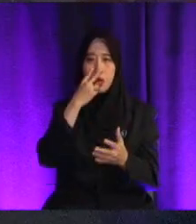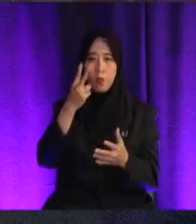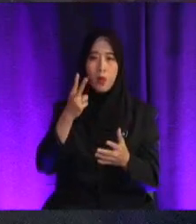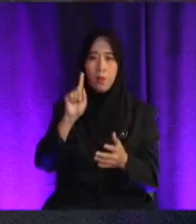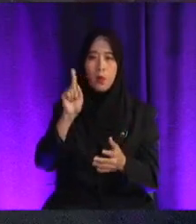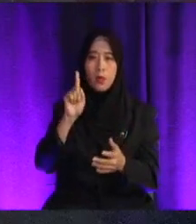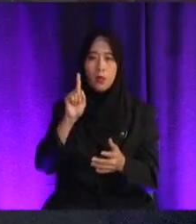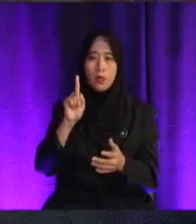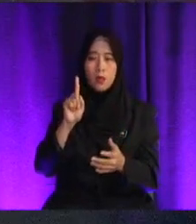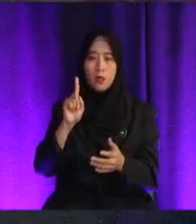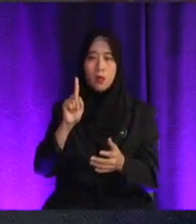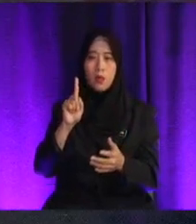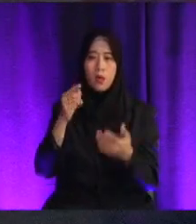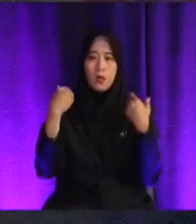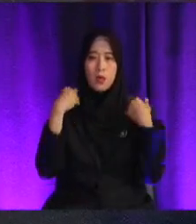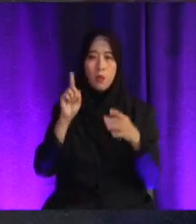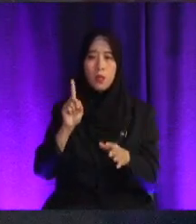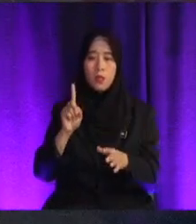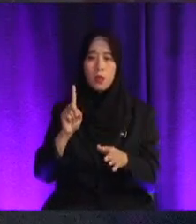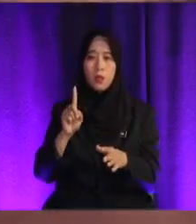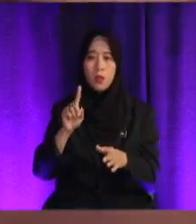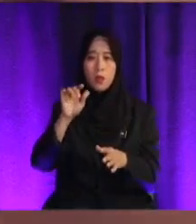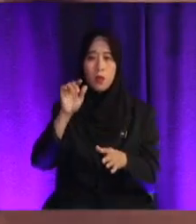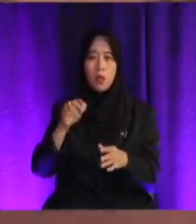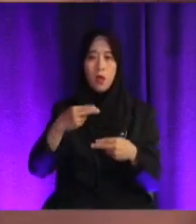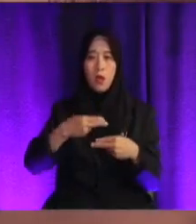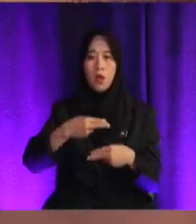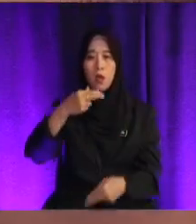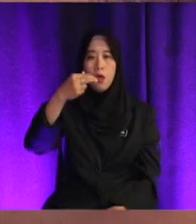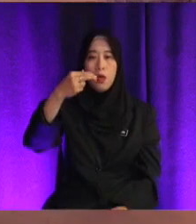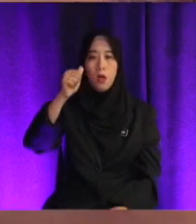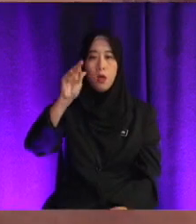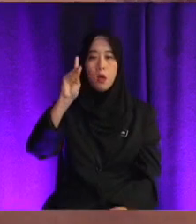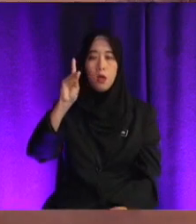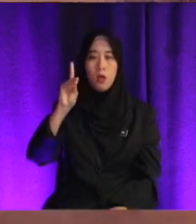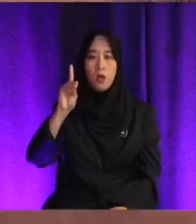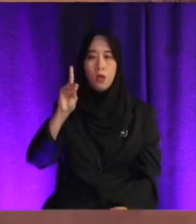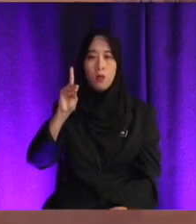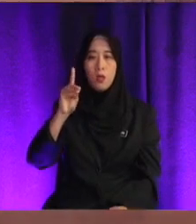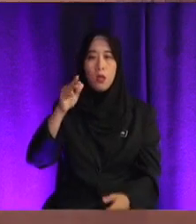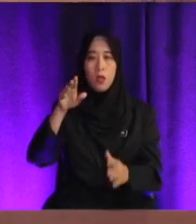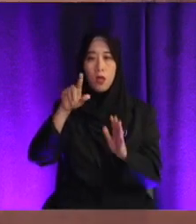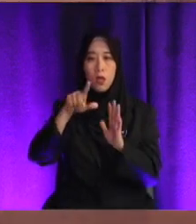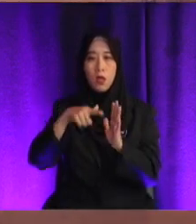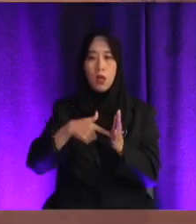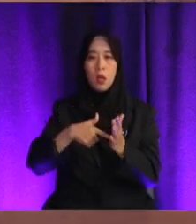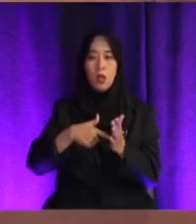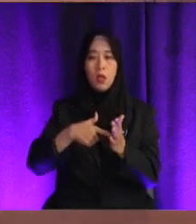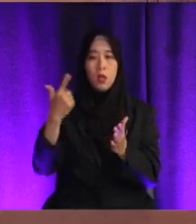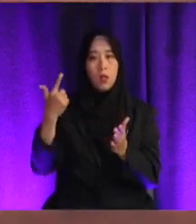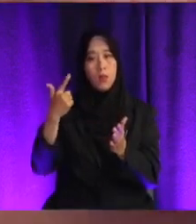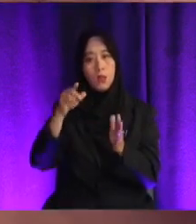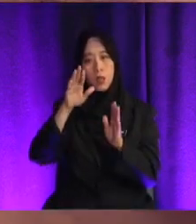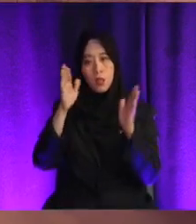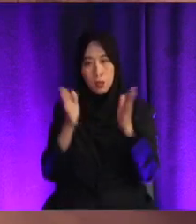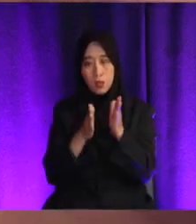mana sebenarnya cikgu yang jernih ni? Okey, yang jernih ni had limit dia sebenarnya lebih kecil. Biasanya digunakan dekat multimeter, meter pelbagai.